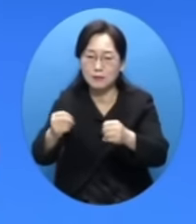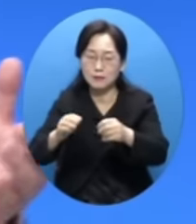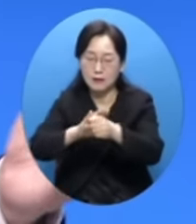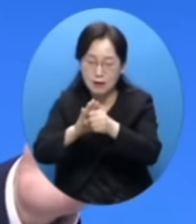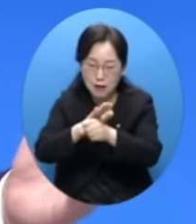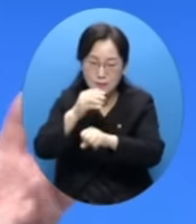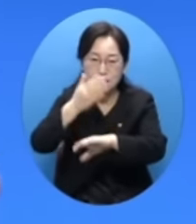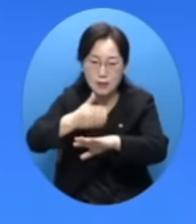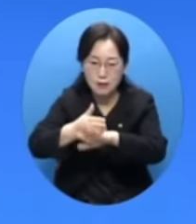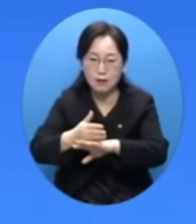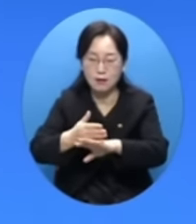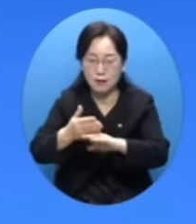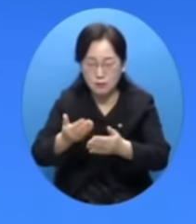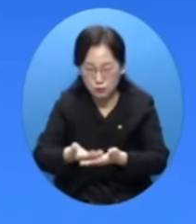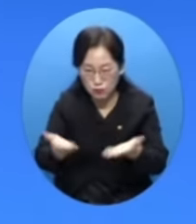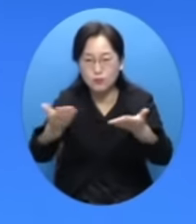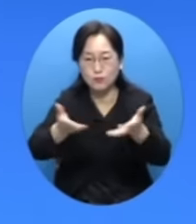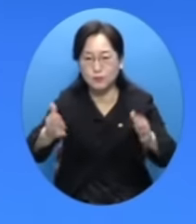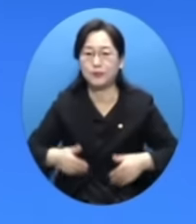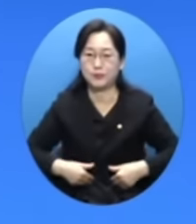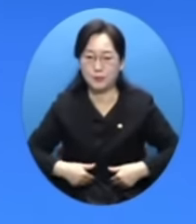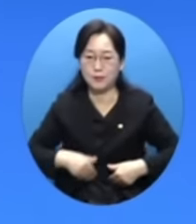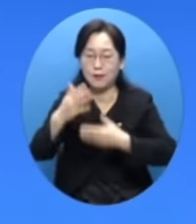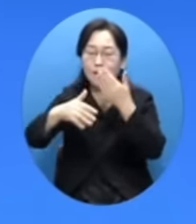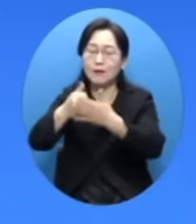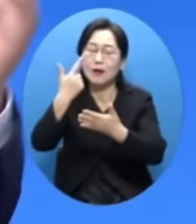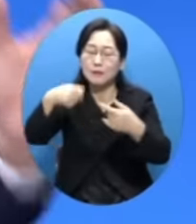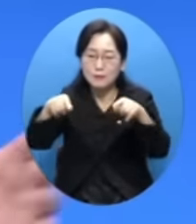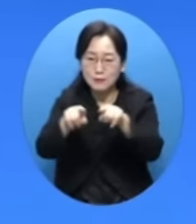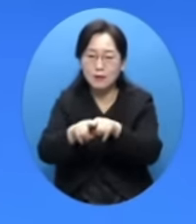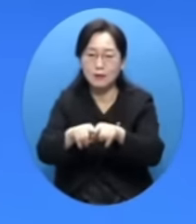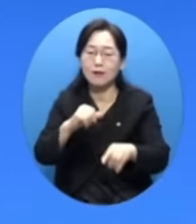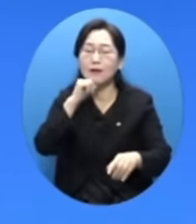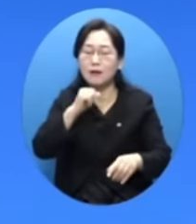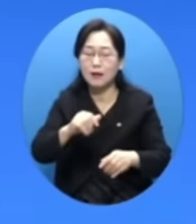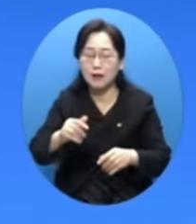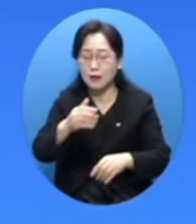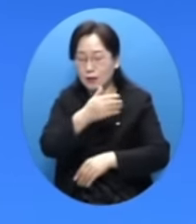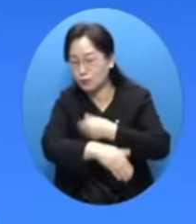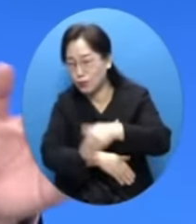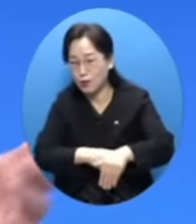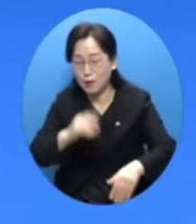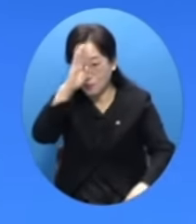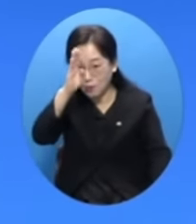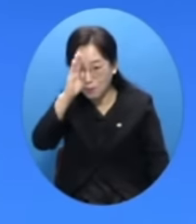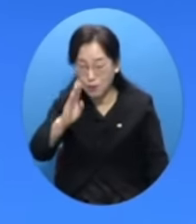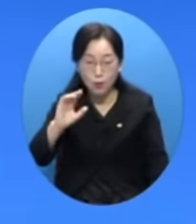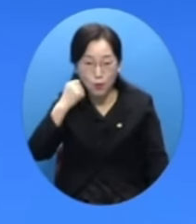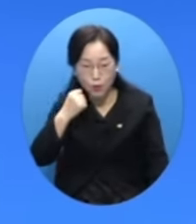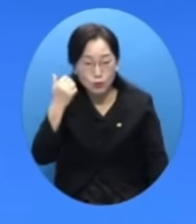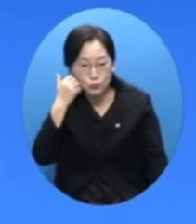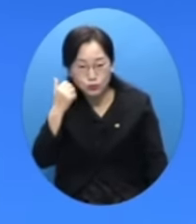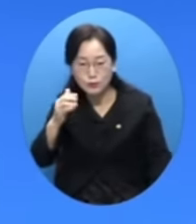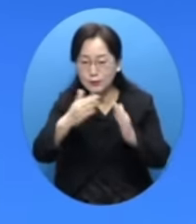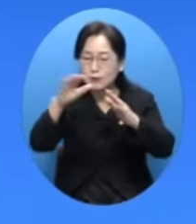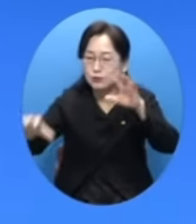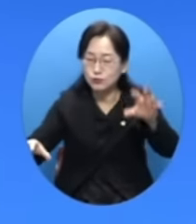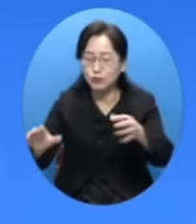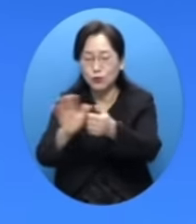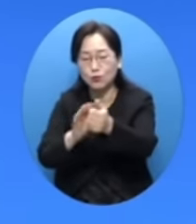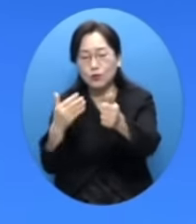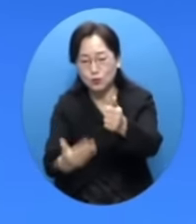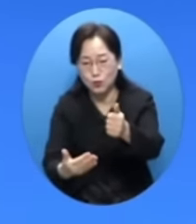이웃과 나눠야 되는 것입니다. 하나님 아버지, 우리 함께 하여 주셔서 가난하고 소외되고 병들고 어려운 이웃을 돌보는 우리 모두가 되게